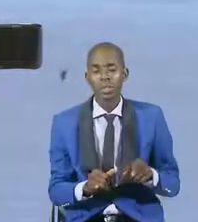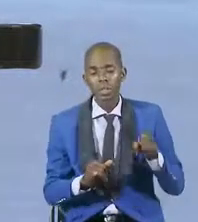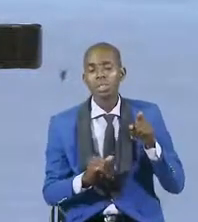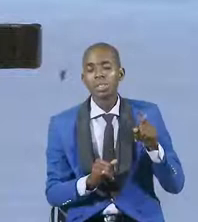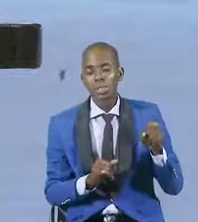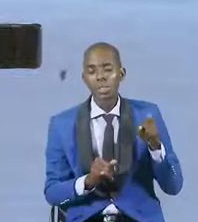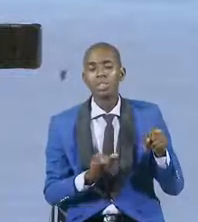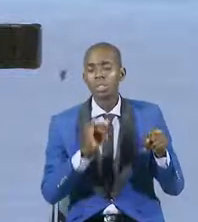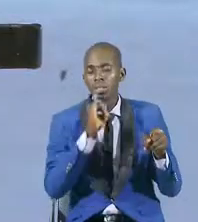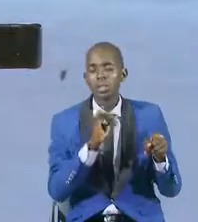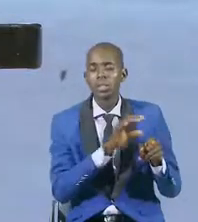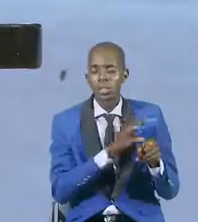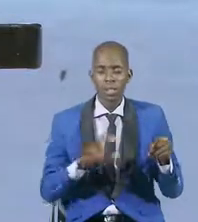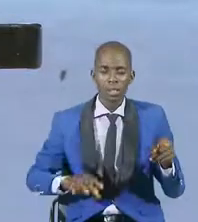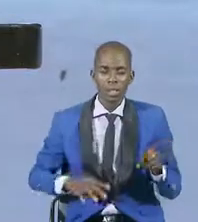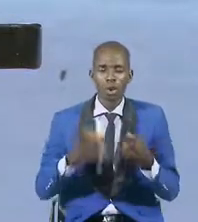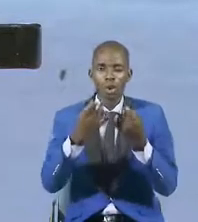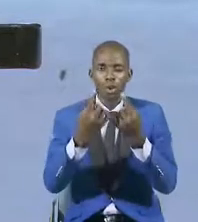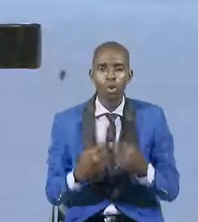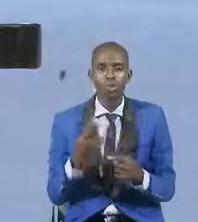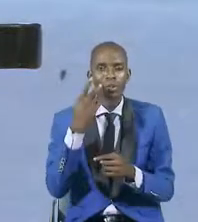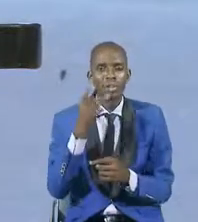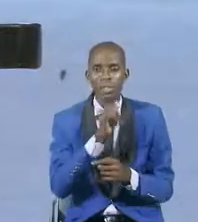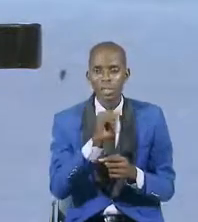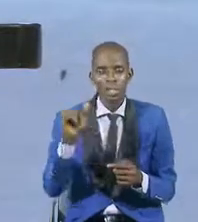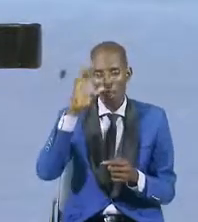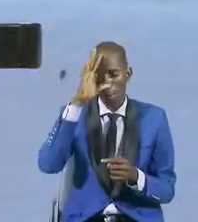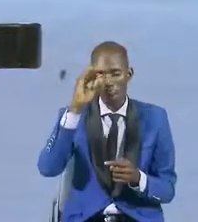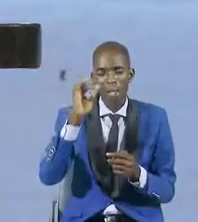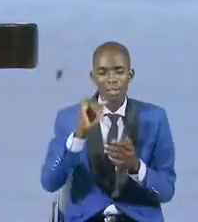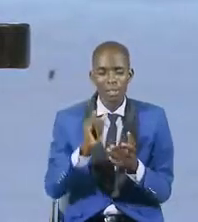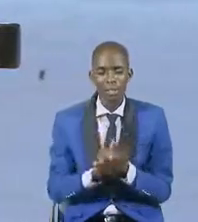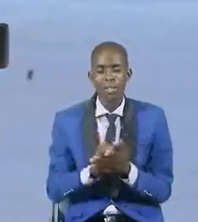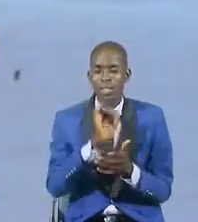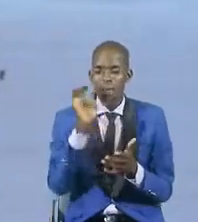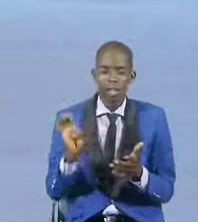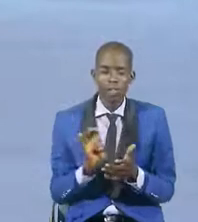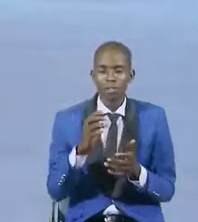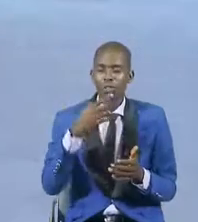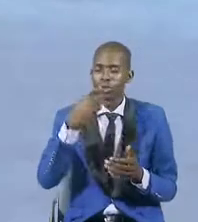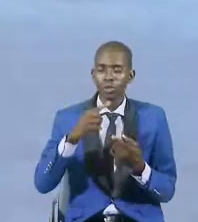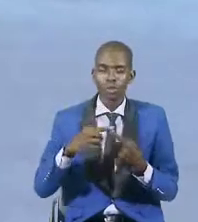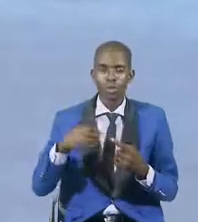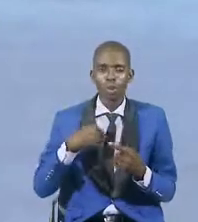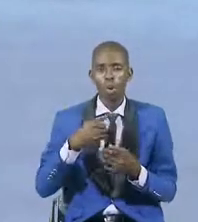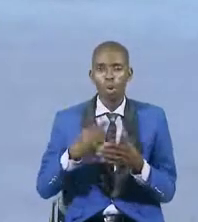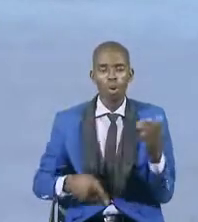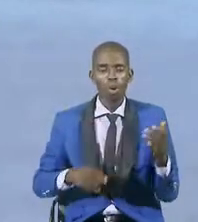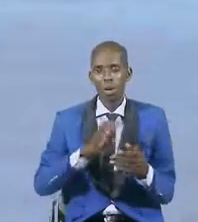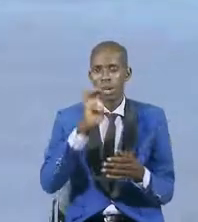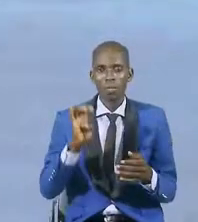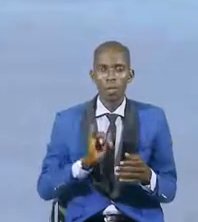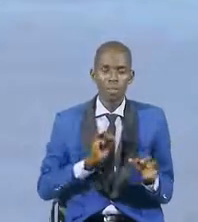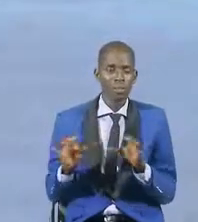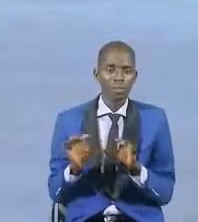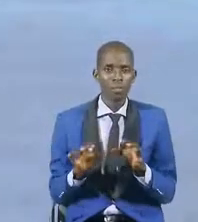Christ. Venez voir un homme qui m'a dit tout ce que j'ai fait. N'est-ce pas le